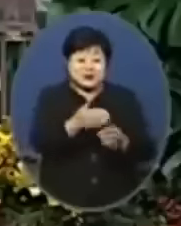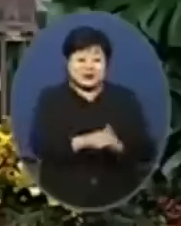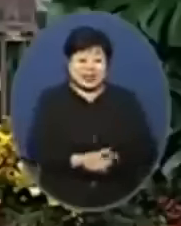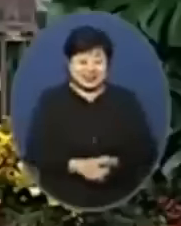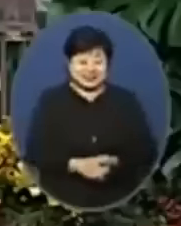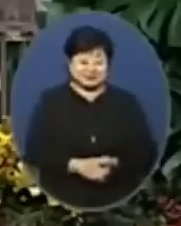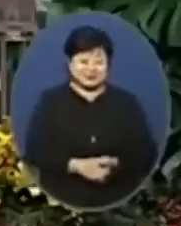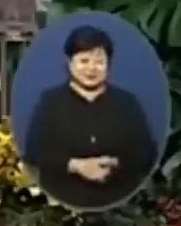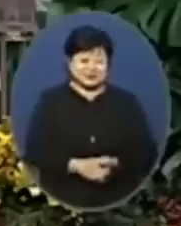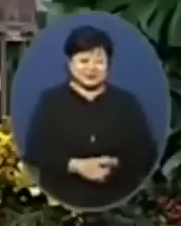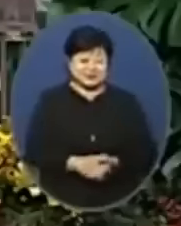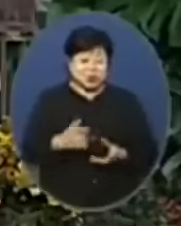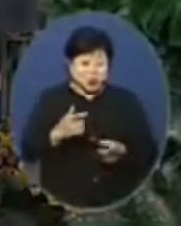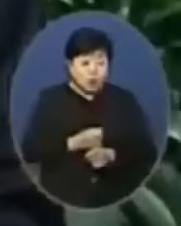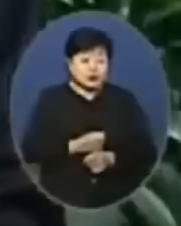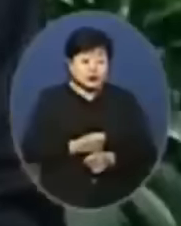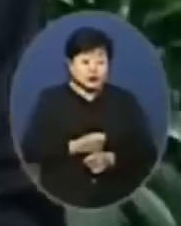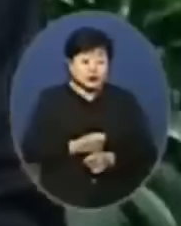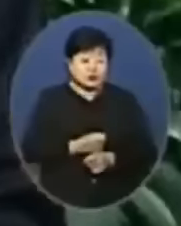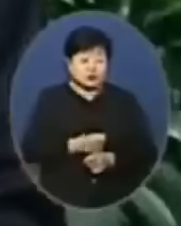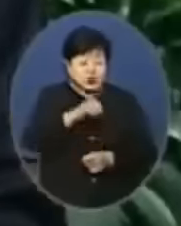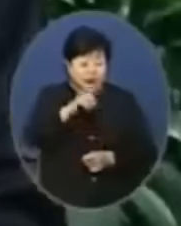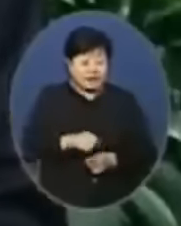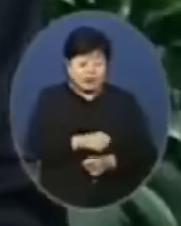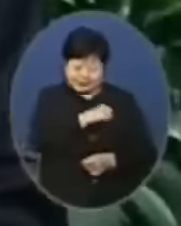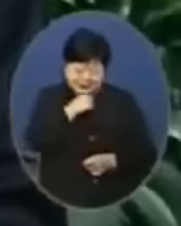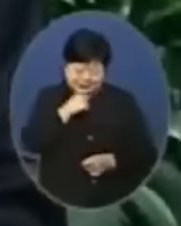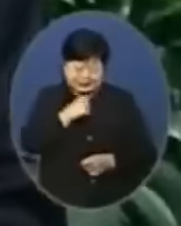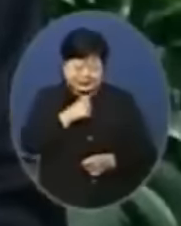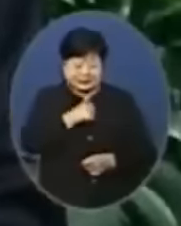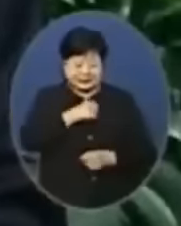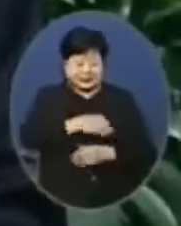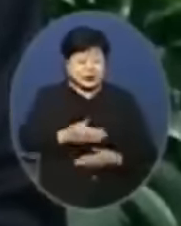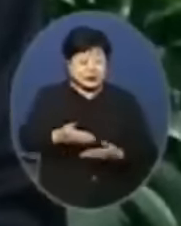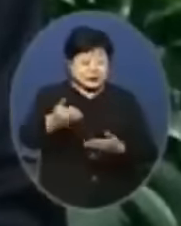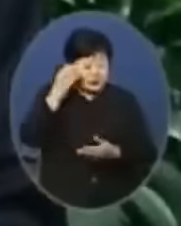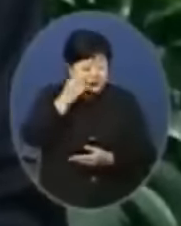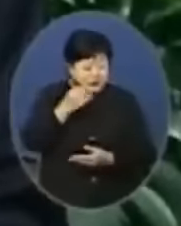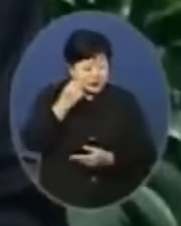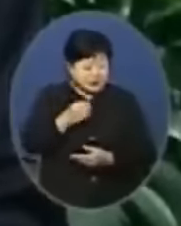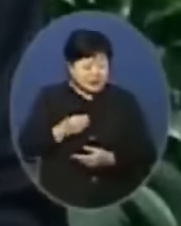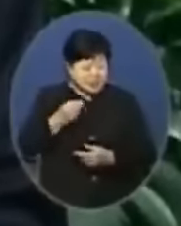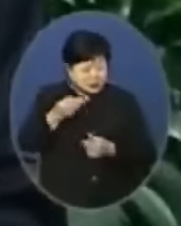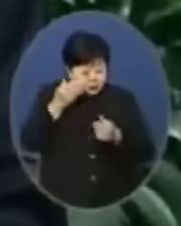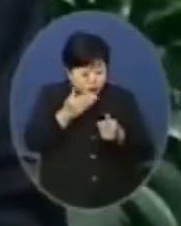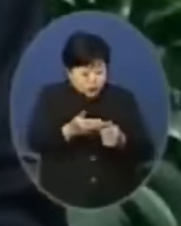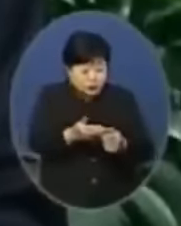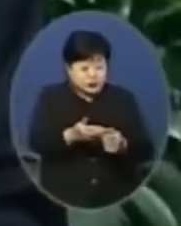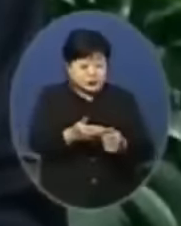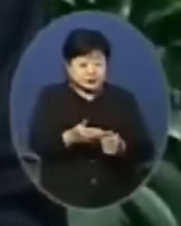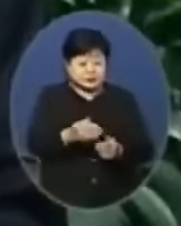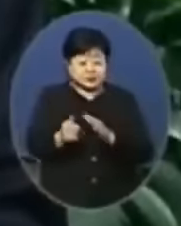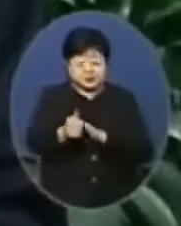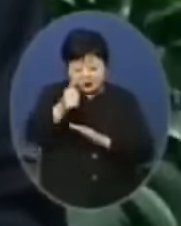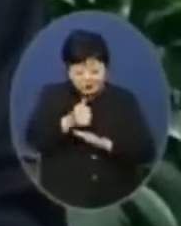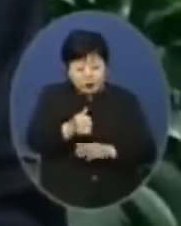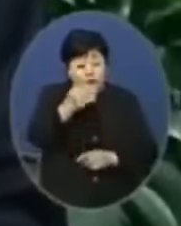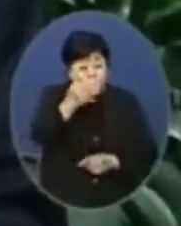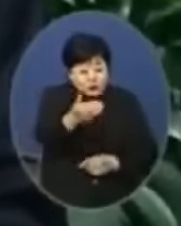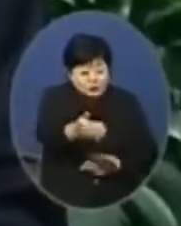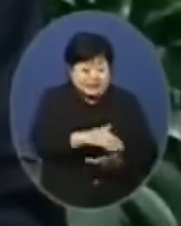것인지, 원수의 목전에서 진수성찬 차려주시고 하나님 성령의 기름 부음을 주셔서 일에 성공하게